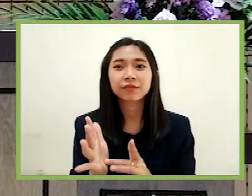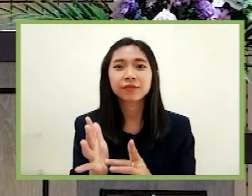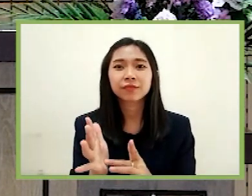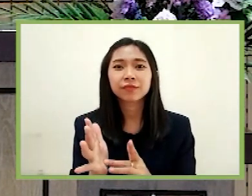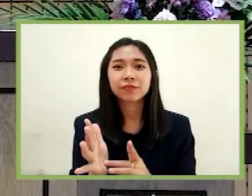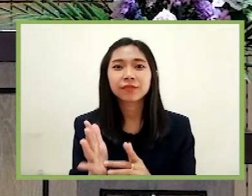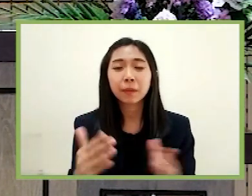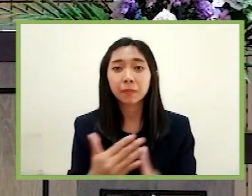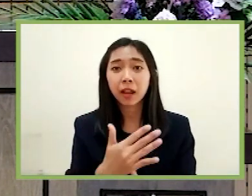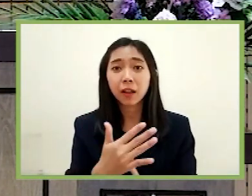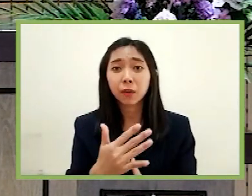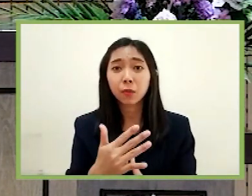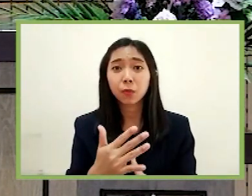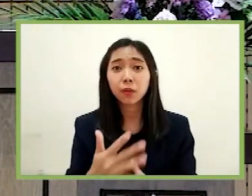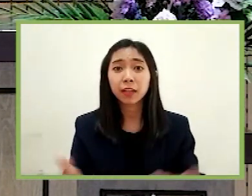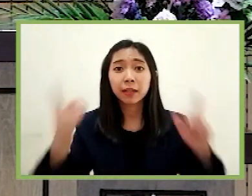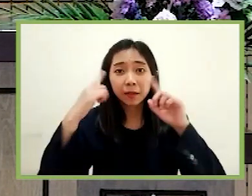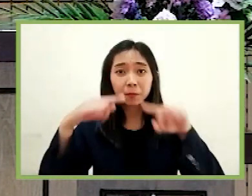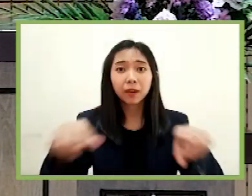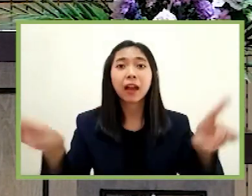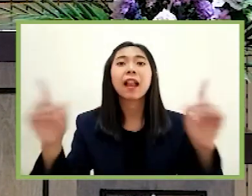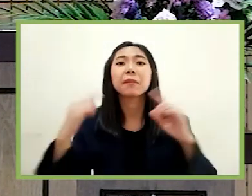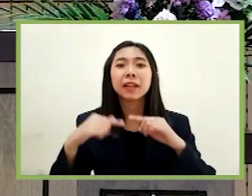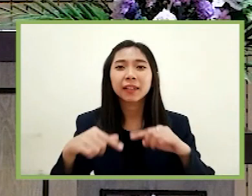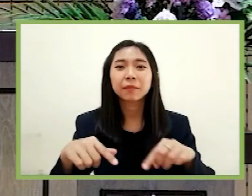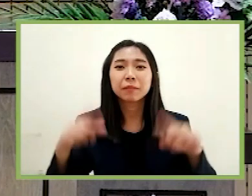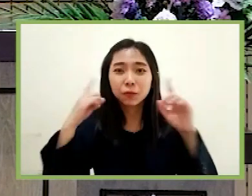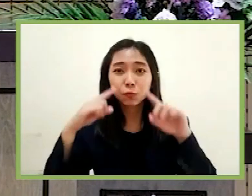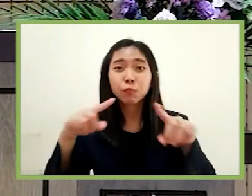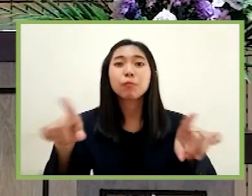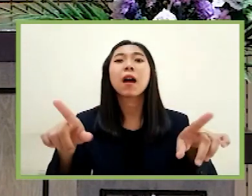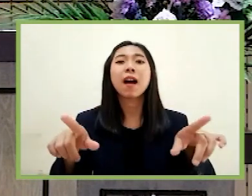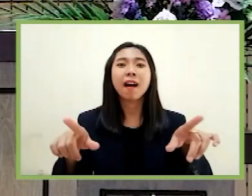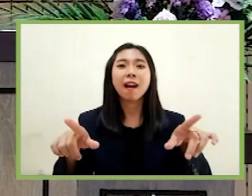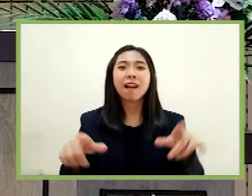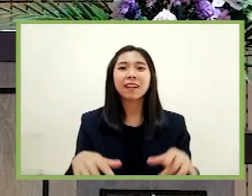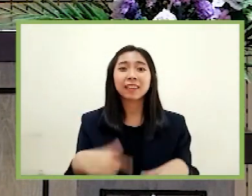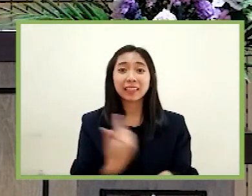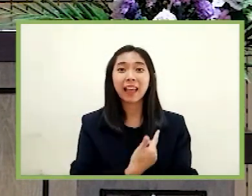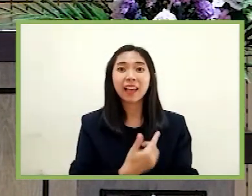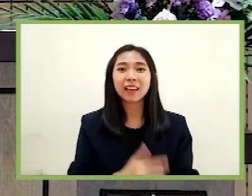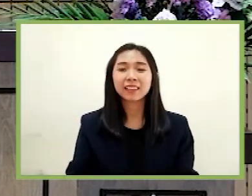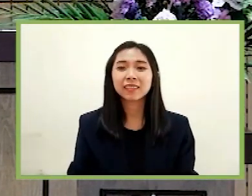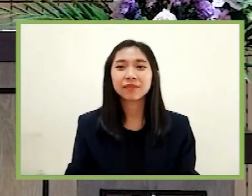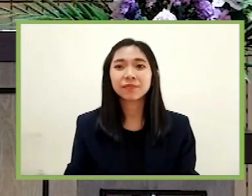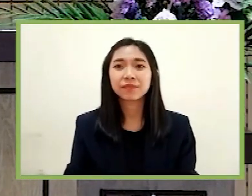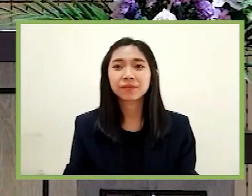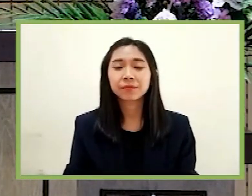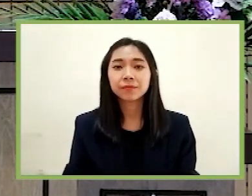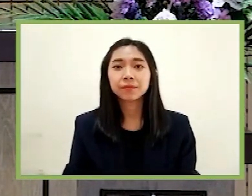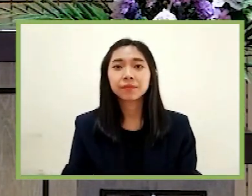lewat pengalaman-pengalaman per Hai apaan bersama dengan kita